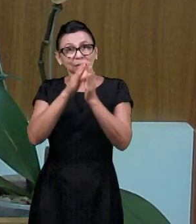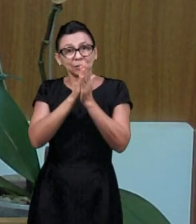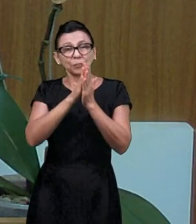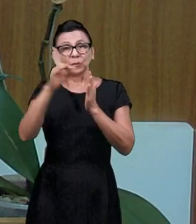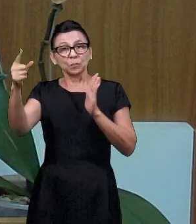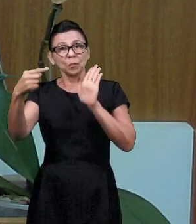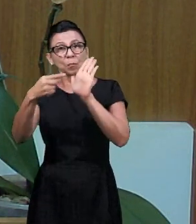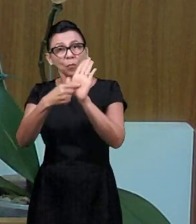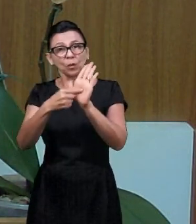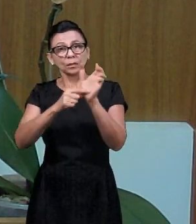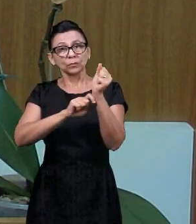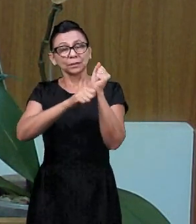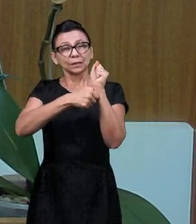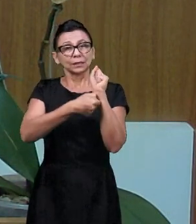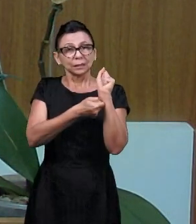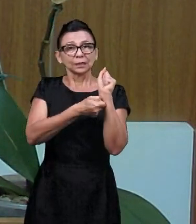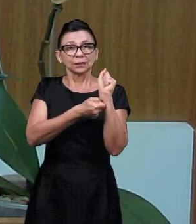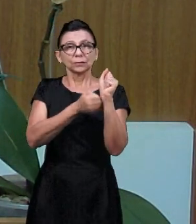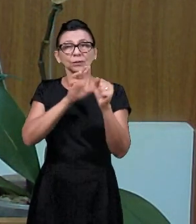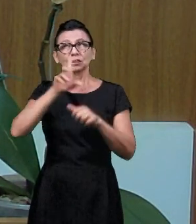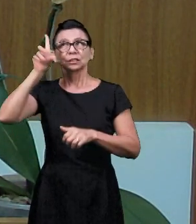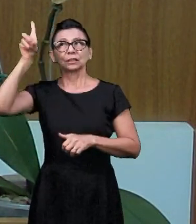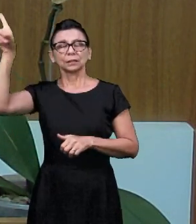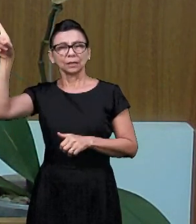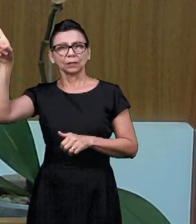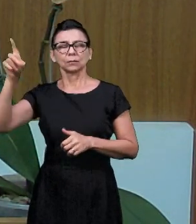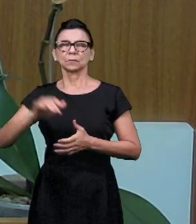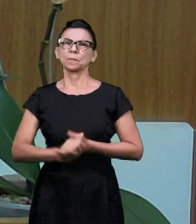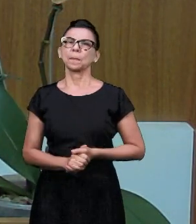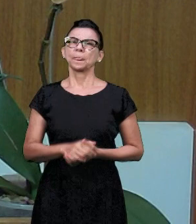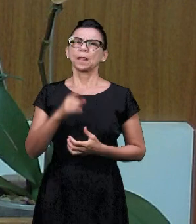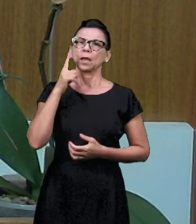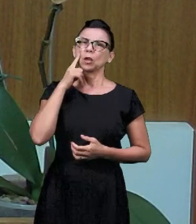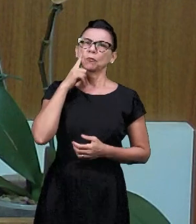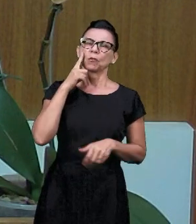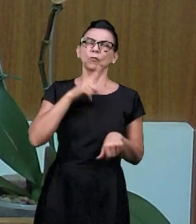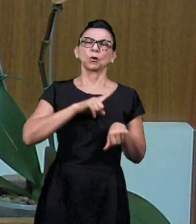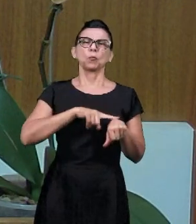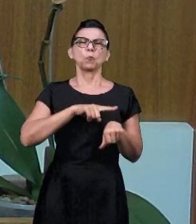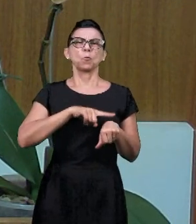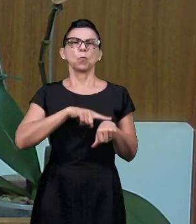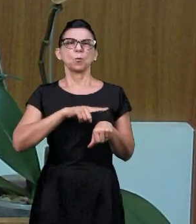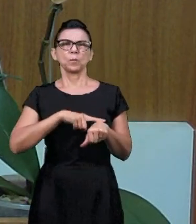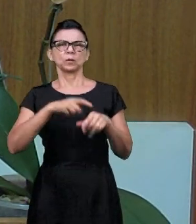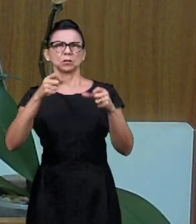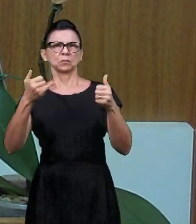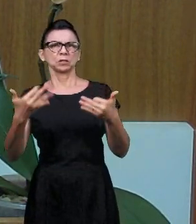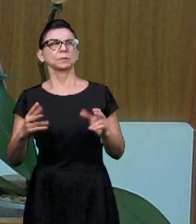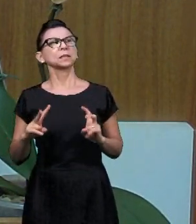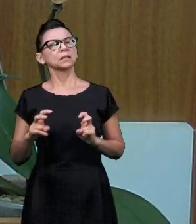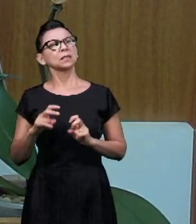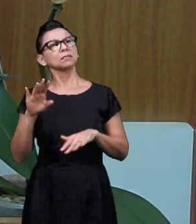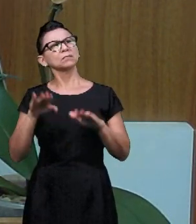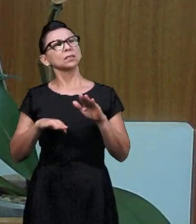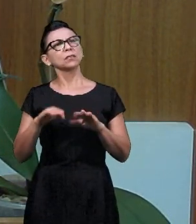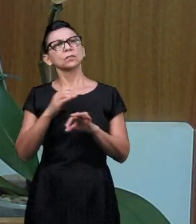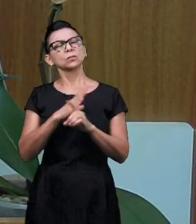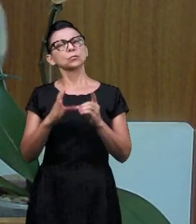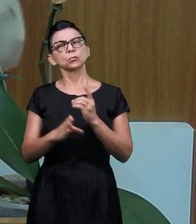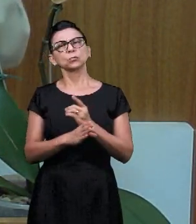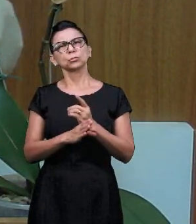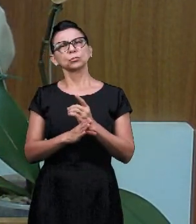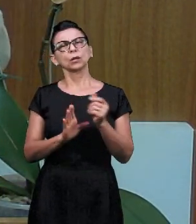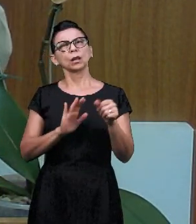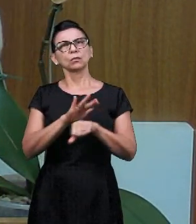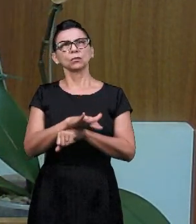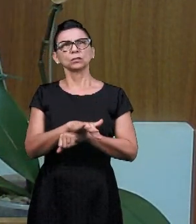moment donné, quand c'est possible, je vais parler de ce sujet, peut-être le culte du soir de demain. Je ne dis pas que je vais prêcher